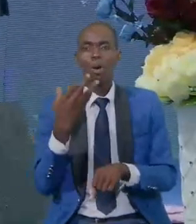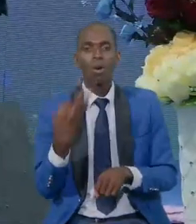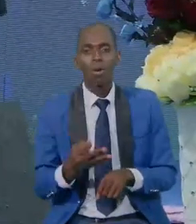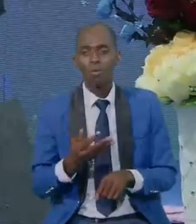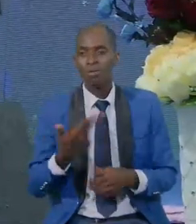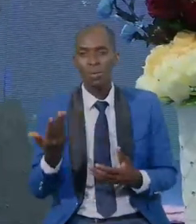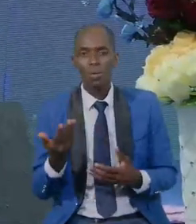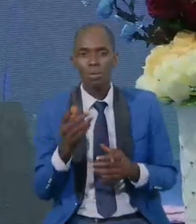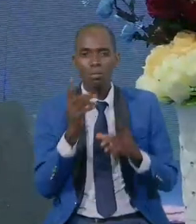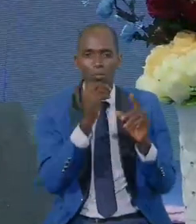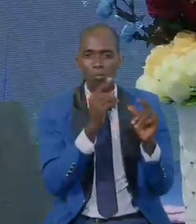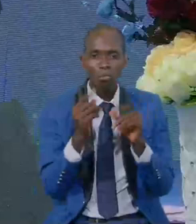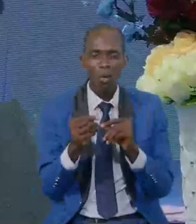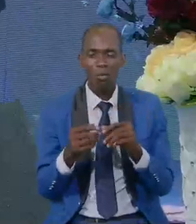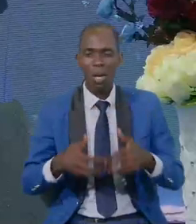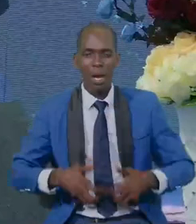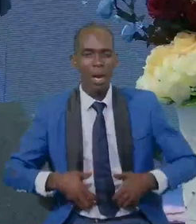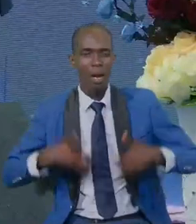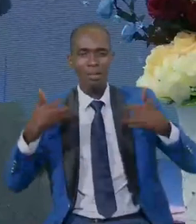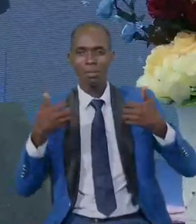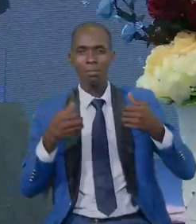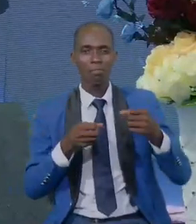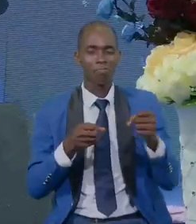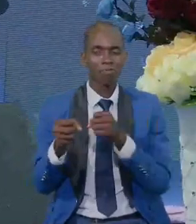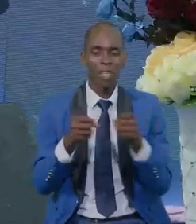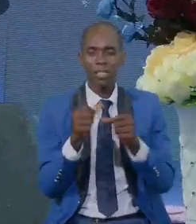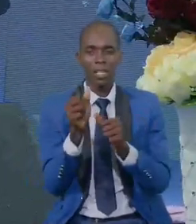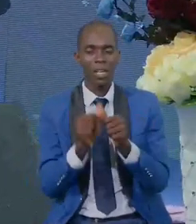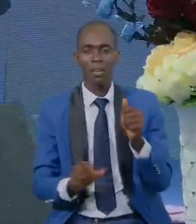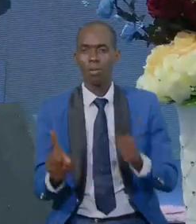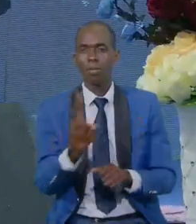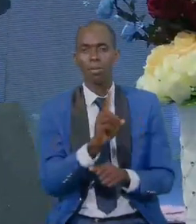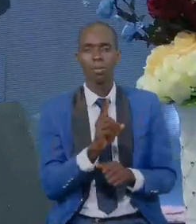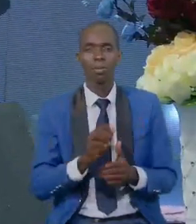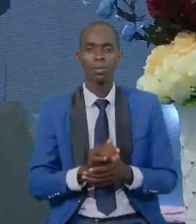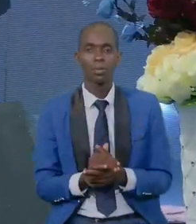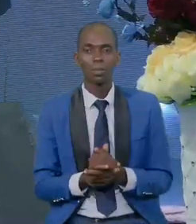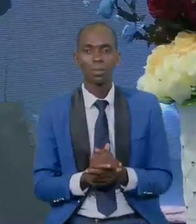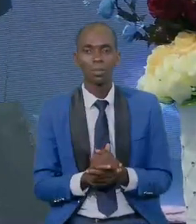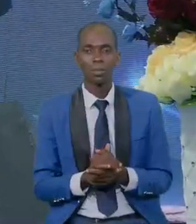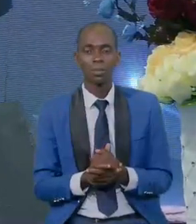angry, fighting everybody. Et il s'énerve et il se bat avec tout le monde.